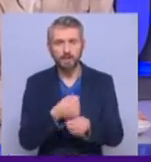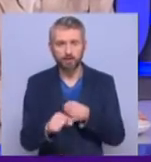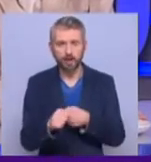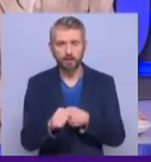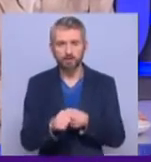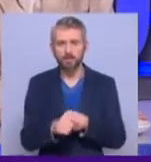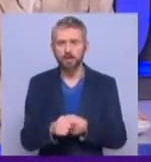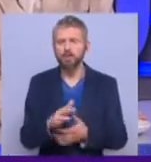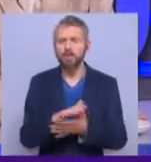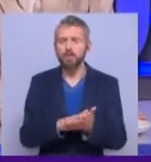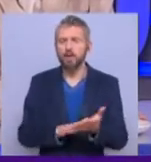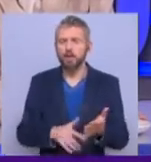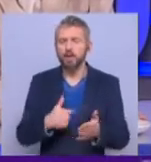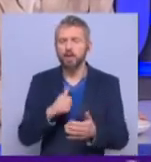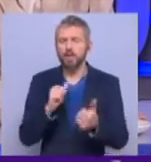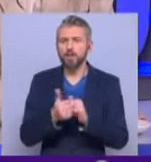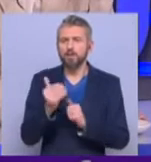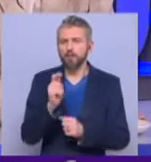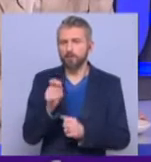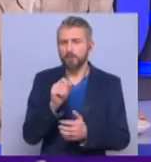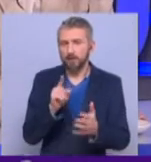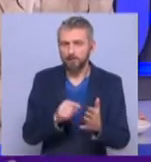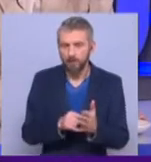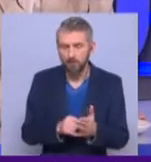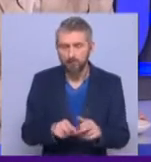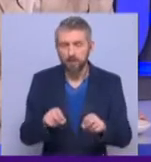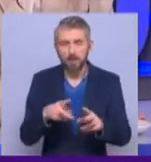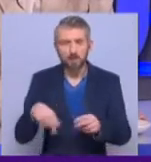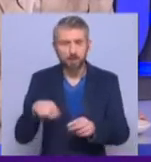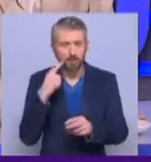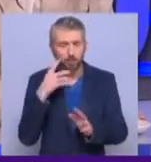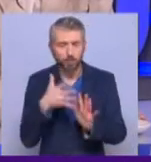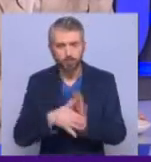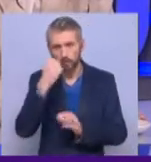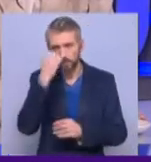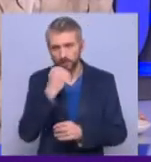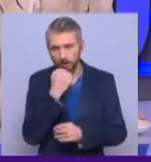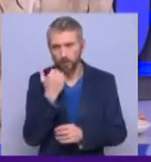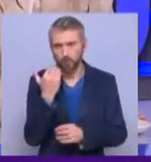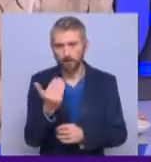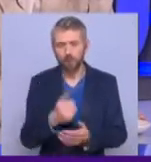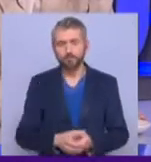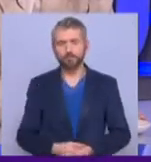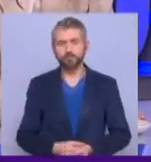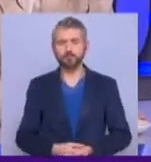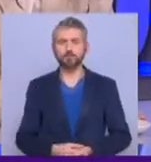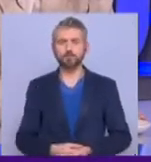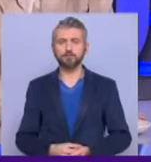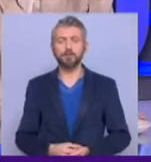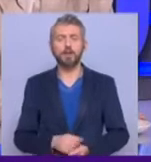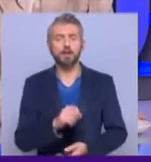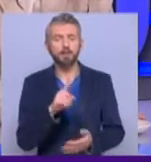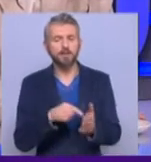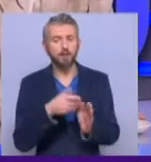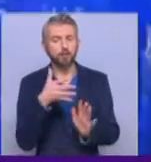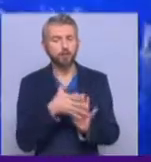Пане Миколо, вибачайте, я вже за вас поставив запитання. Ну, експертам нашим зрозуміло. Дякуємо, пане Миколо Коцюбинському, вітання. Питання